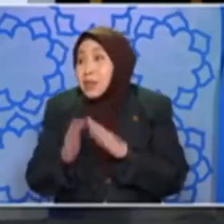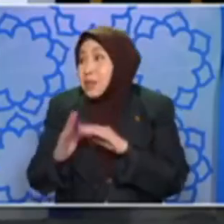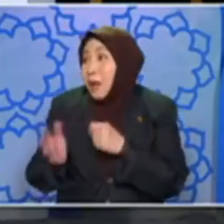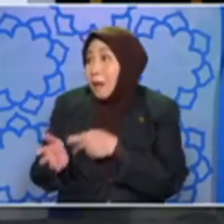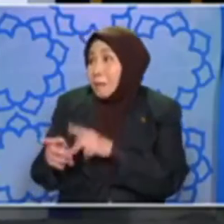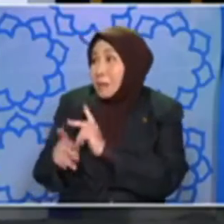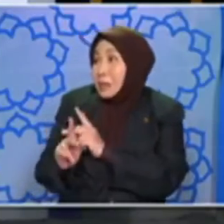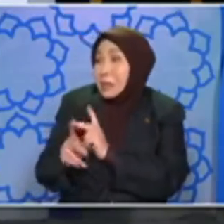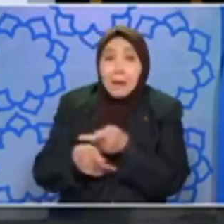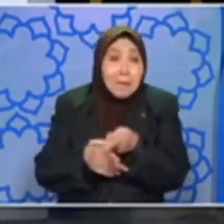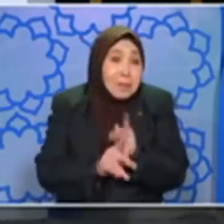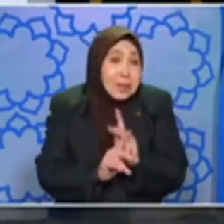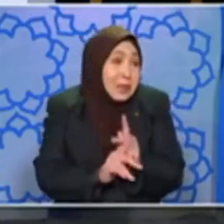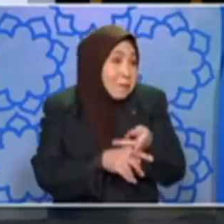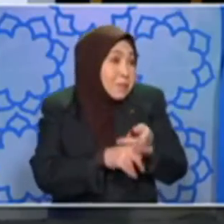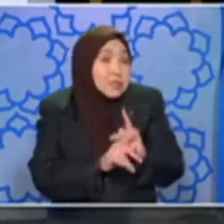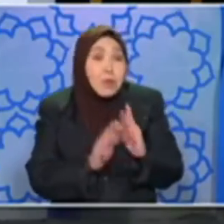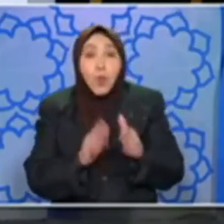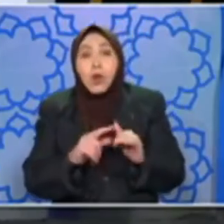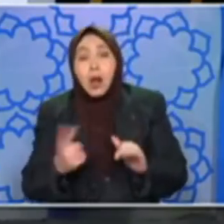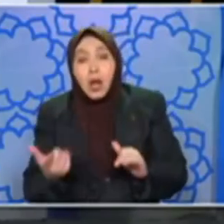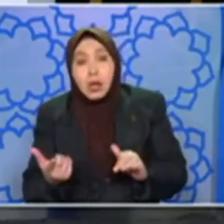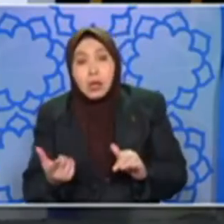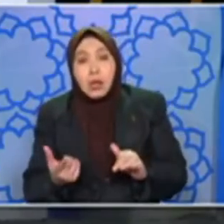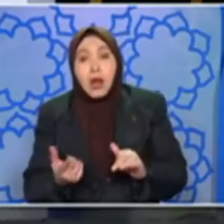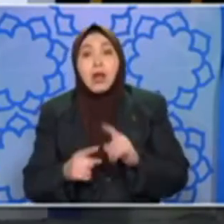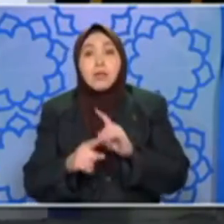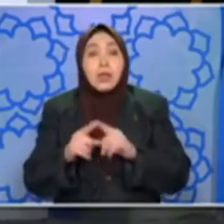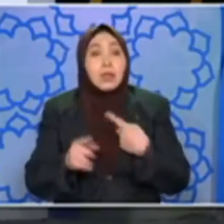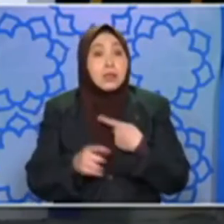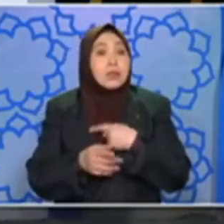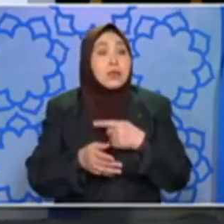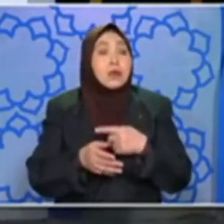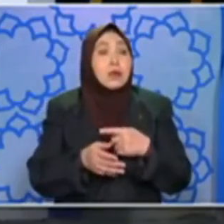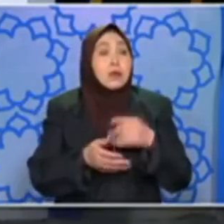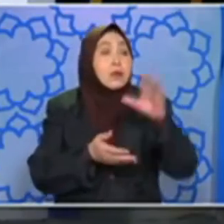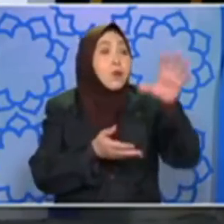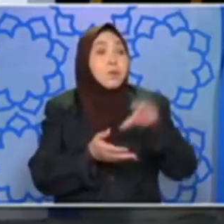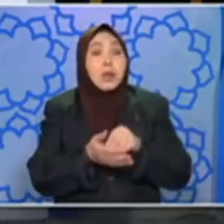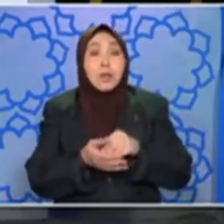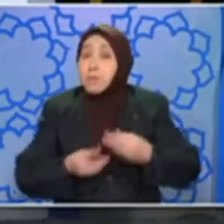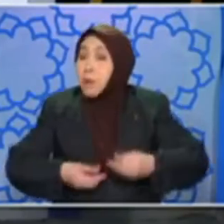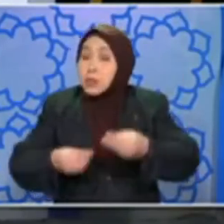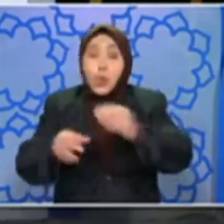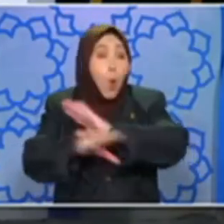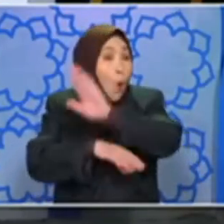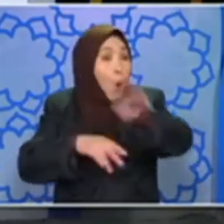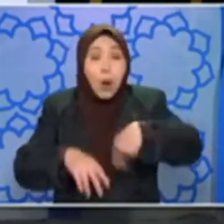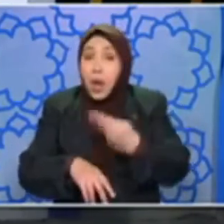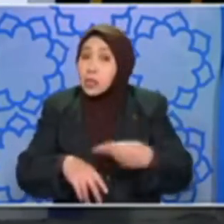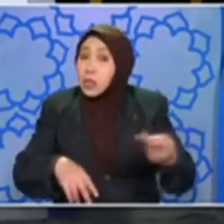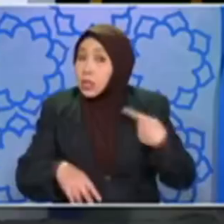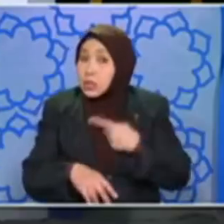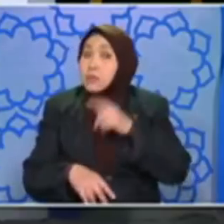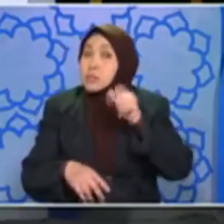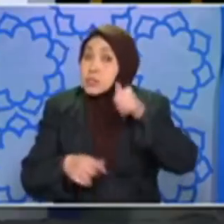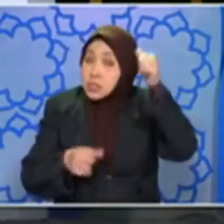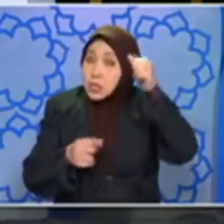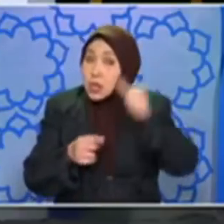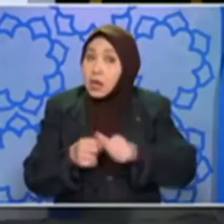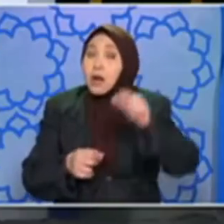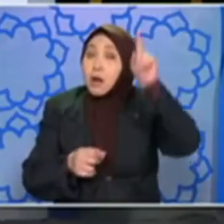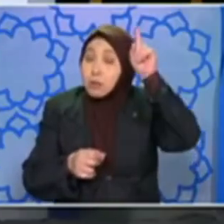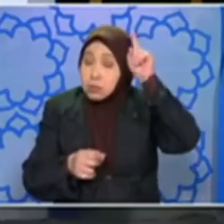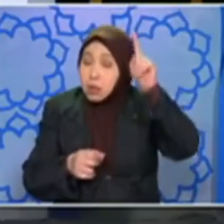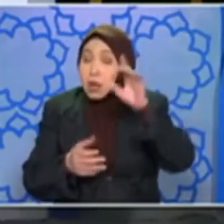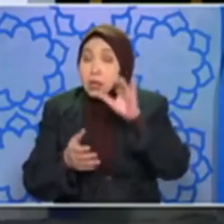tu. Mungkin ada yang kata, tapi kita kena tiru Abu Bakar. Abu Bakar tu bagi segala hartanya. Kita kena ingat bahawa Abu Bakar tu orangnya